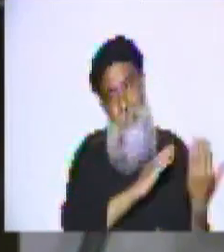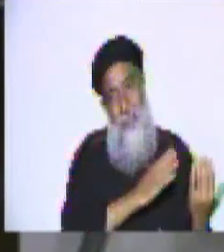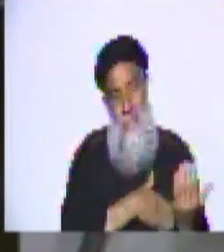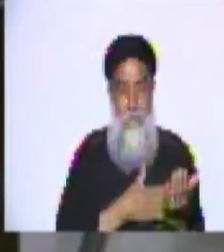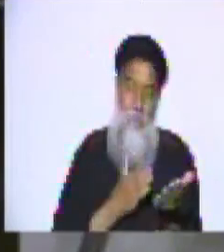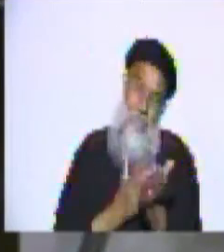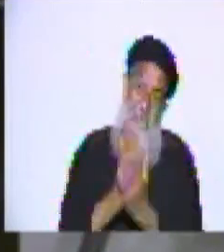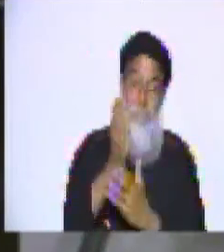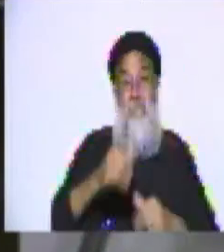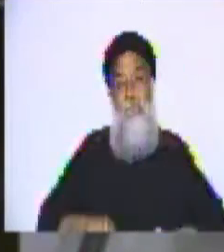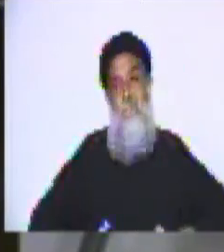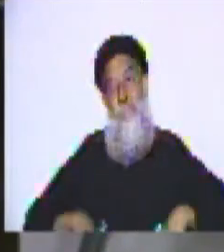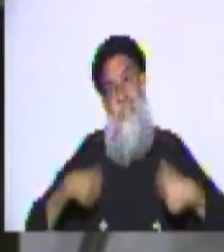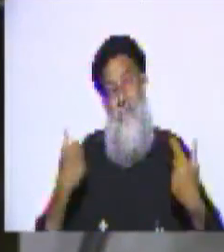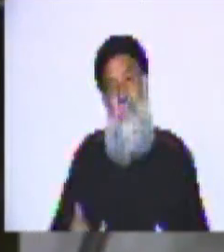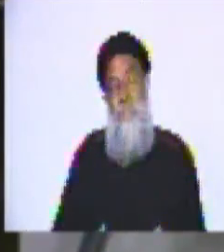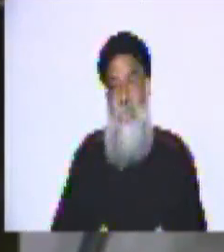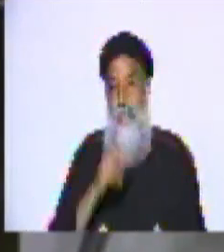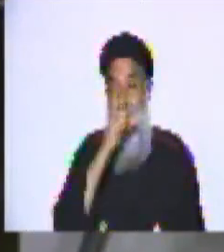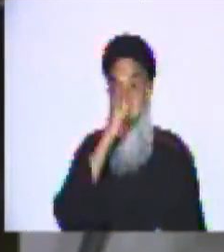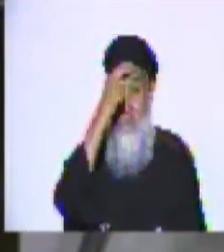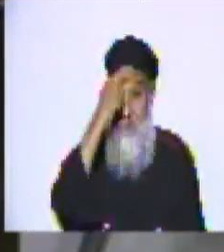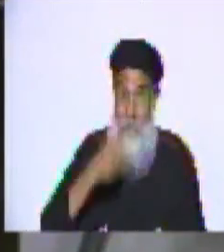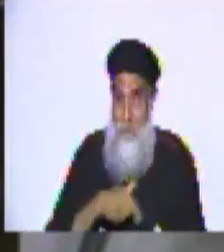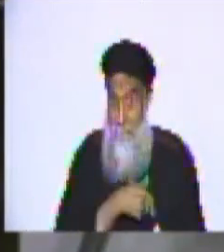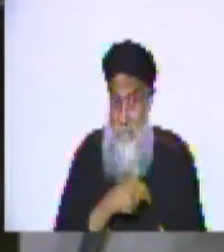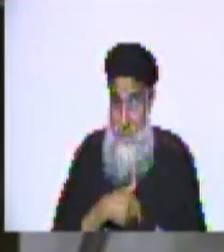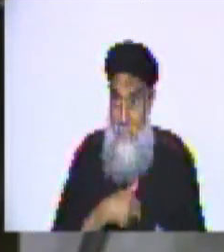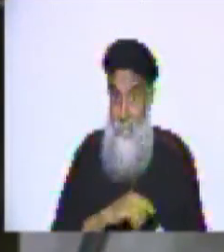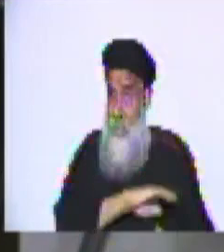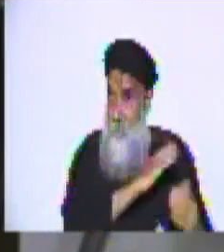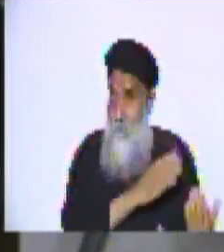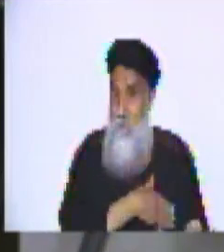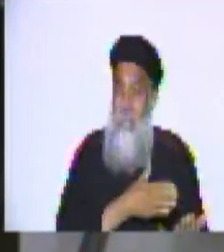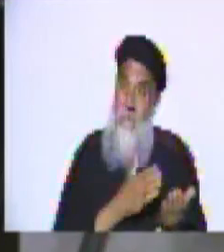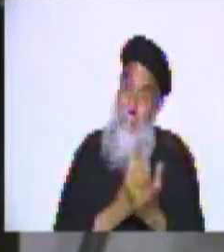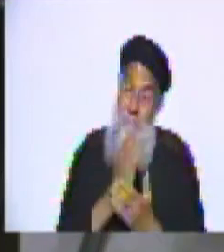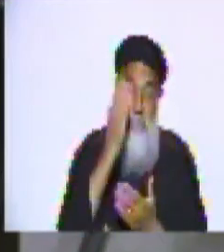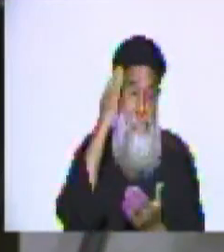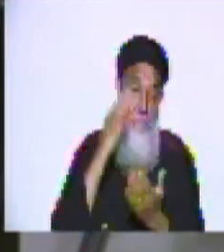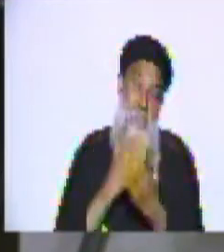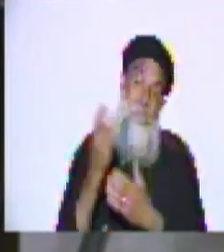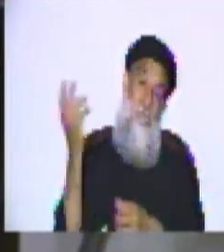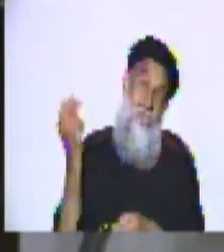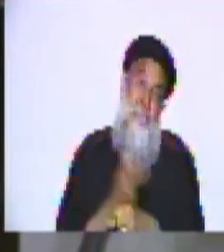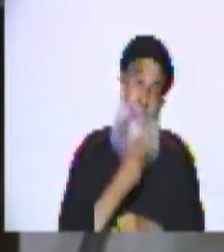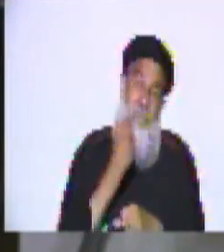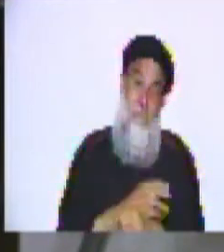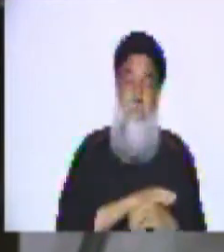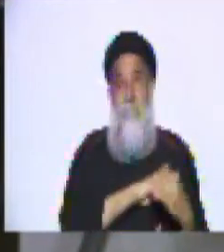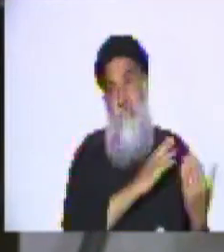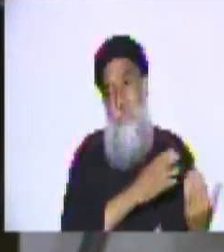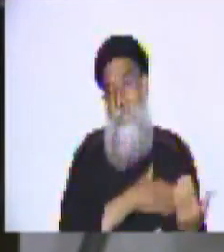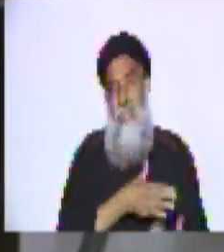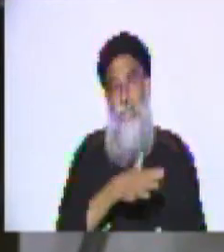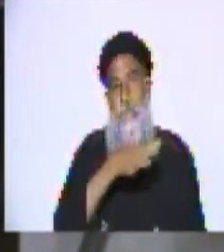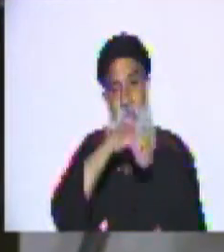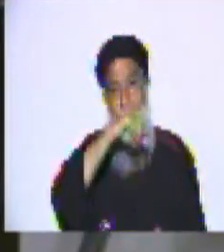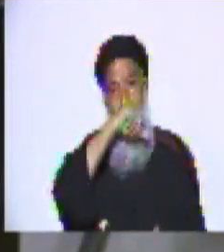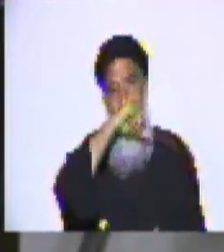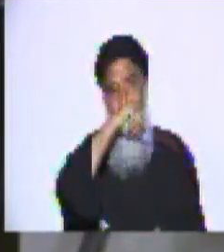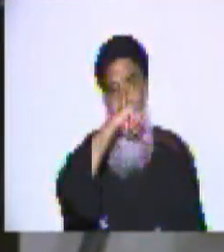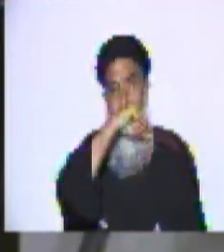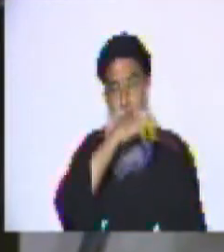إيماننا. يعني أنا مؤمن بغفران خطيتي في الاعتراف، فأؤمن إن أبونا بياخد